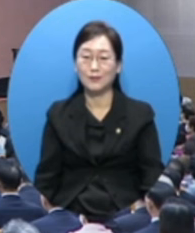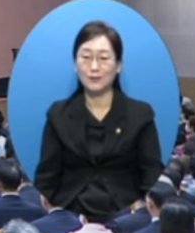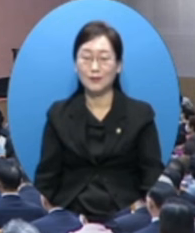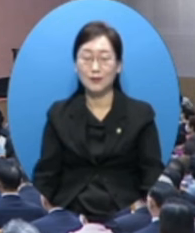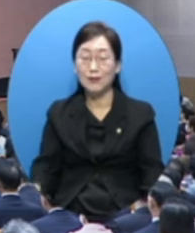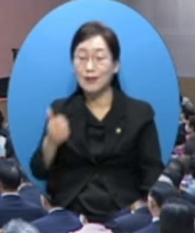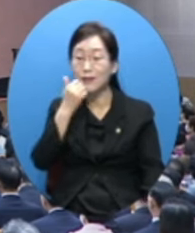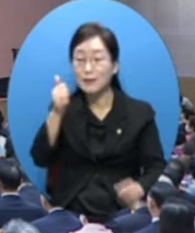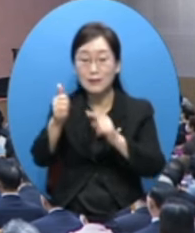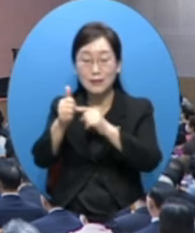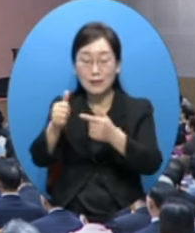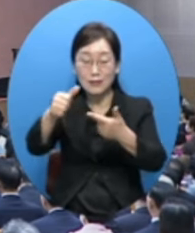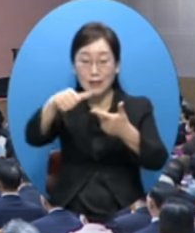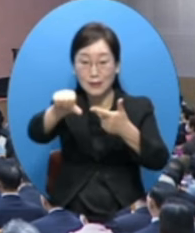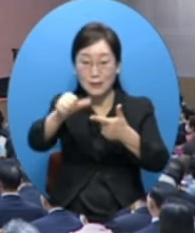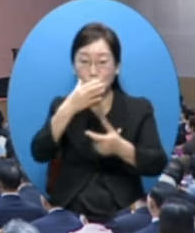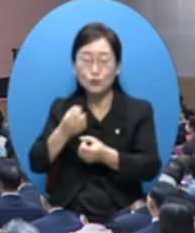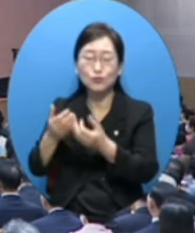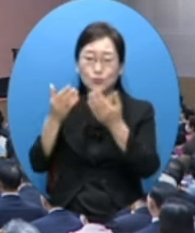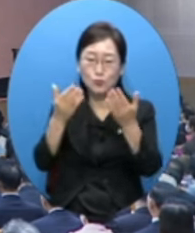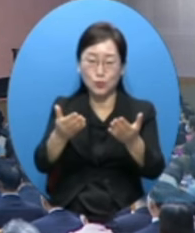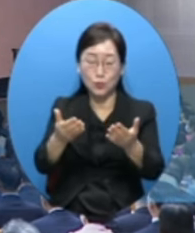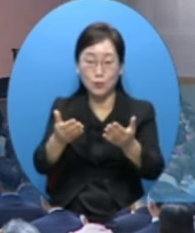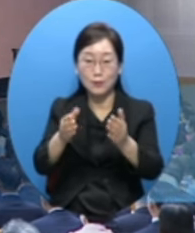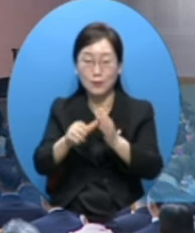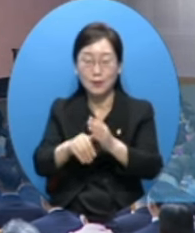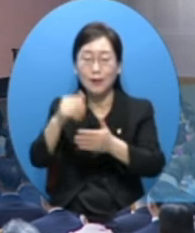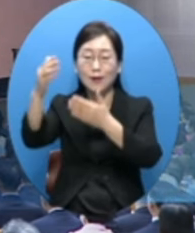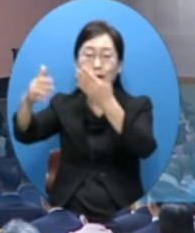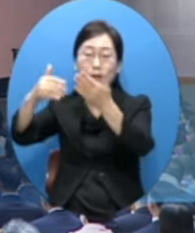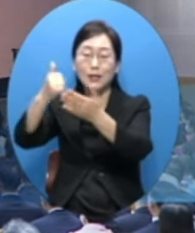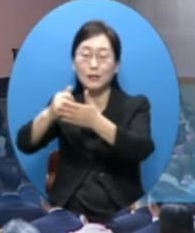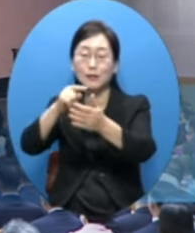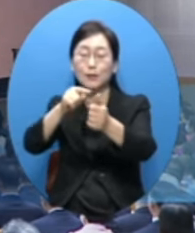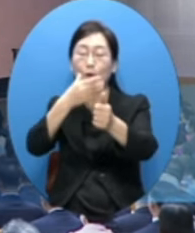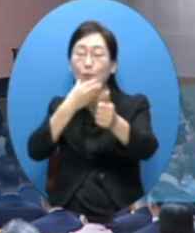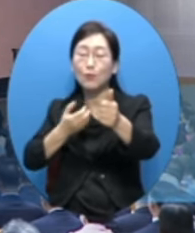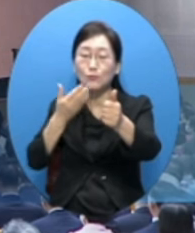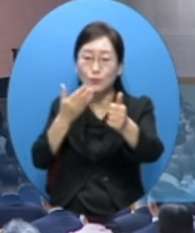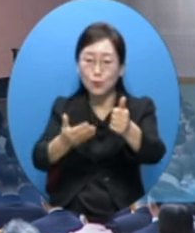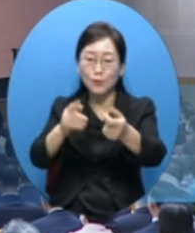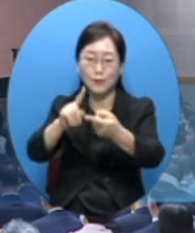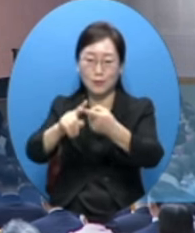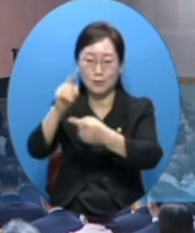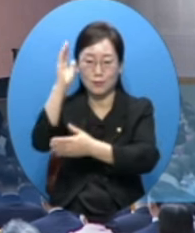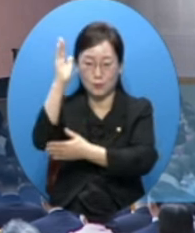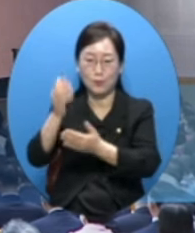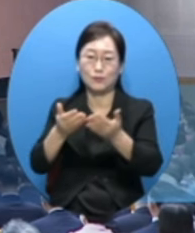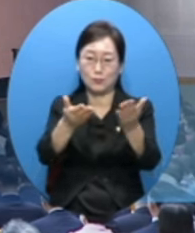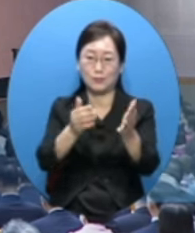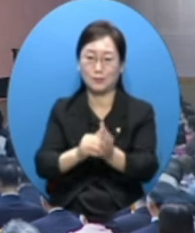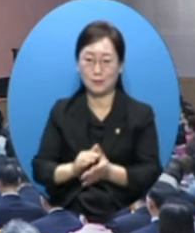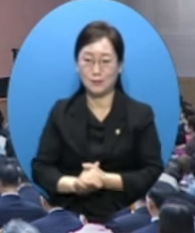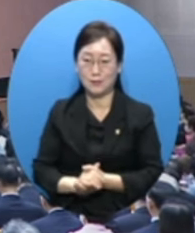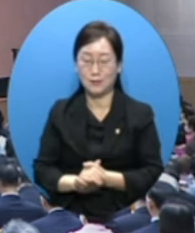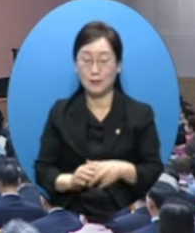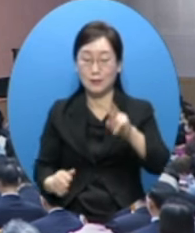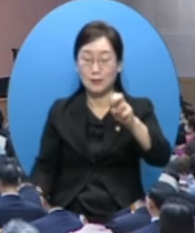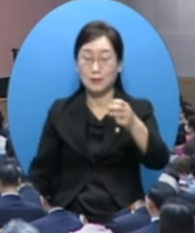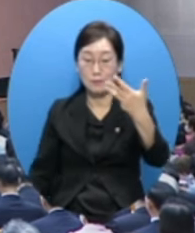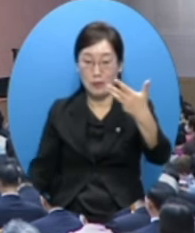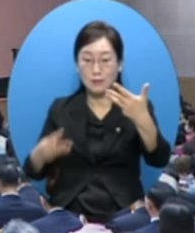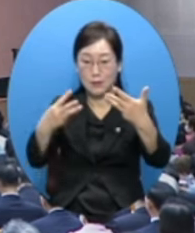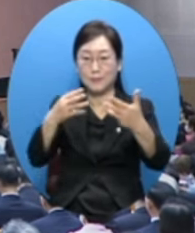이삭이 야곱을 축복하면서 하나님께서 내게 복을 주시겠다, 복 주시는 하나님에 대해서 말씀하셨습니다. 28장